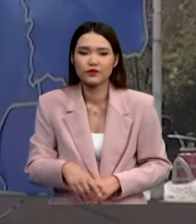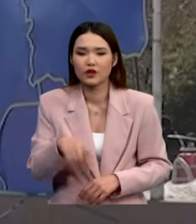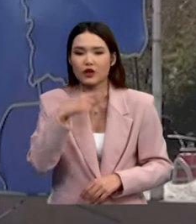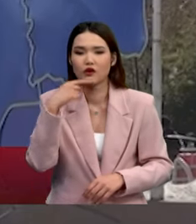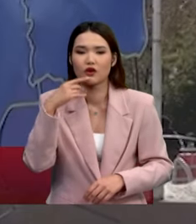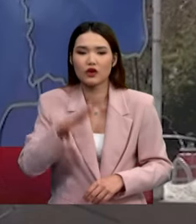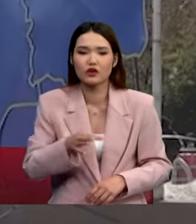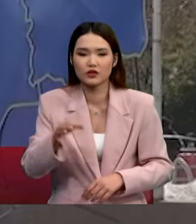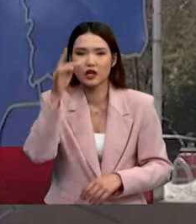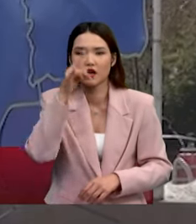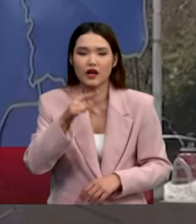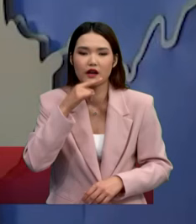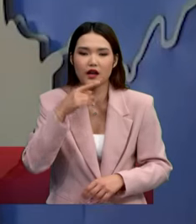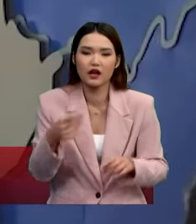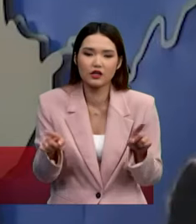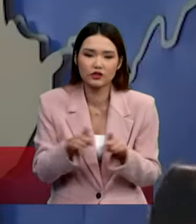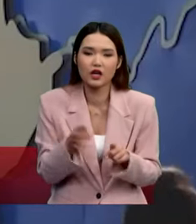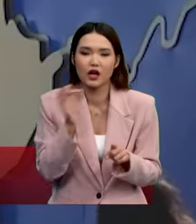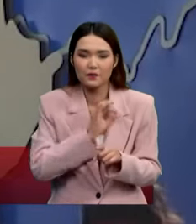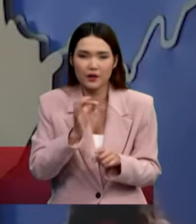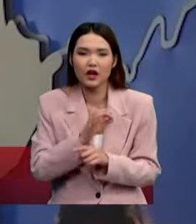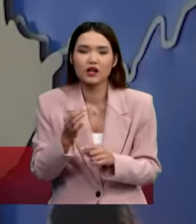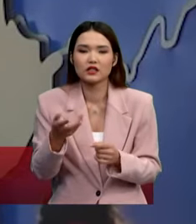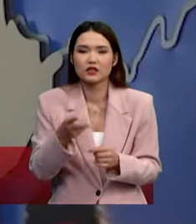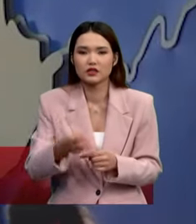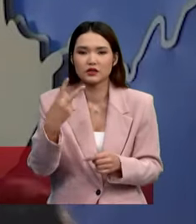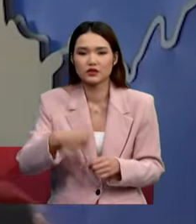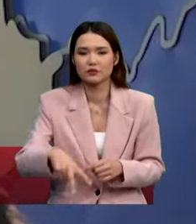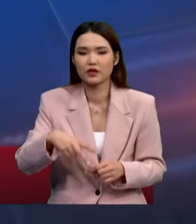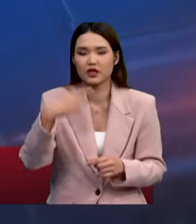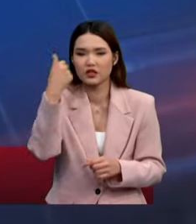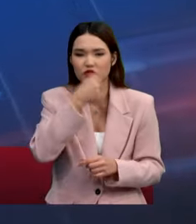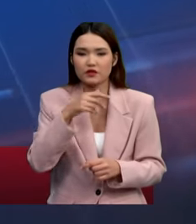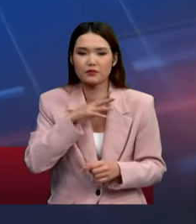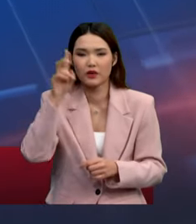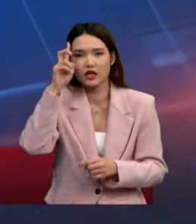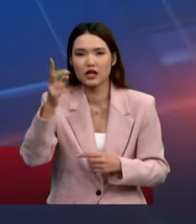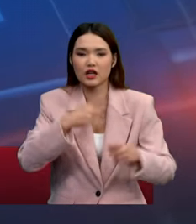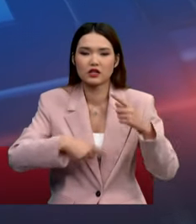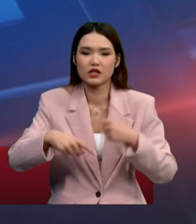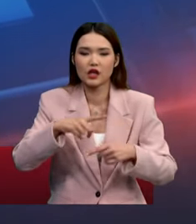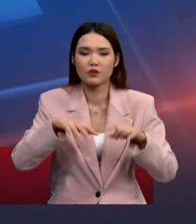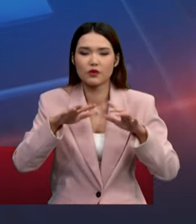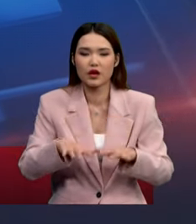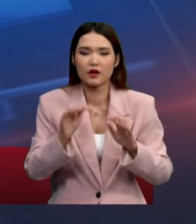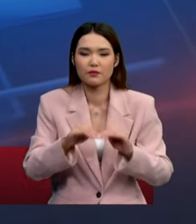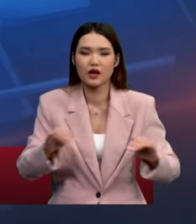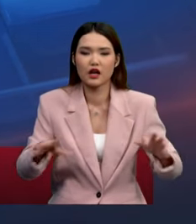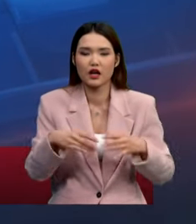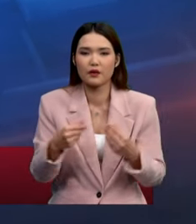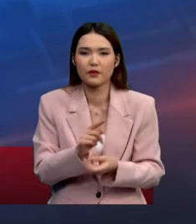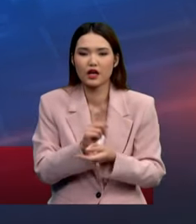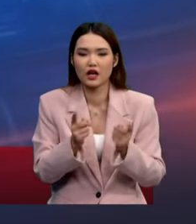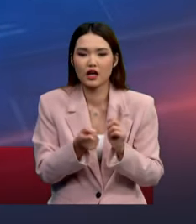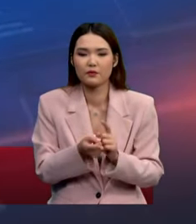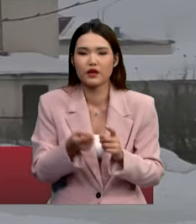Орысшаланған өңірді қазақшалауға сәлде болса пайдам тиеме деп 2022 жылы елге келген Нұржан Күнзақовтың балалары керісінше